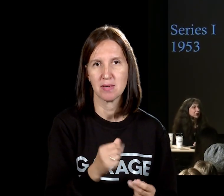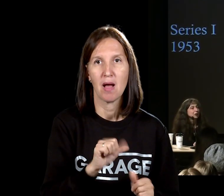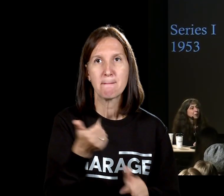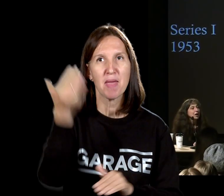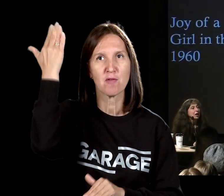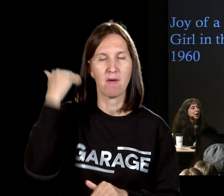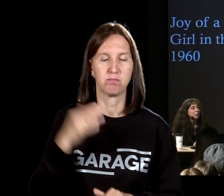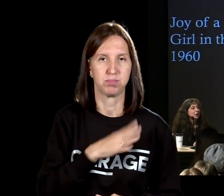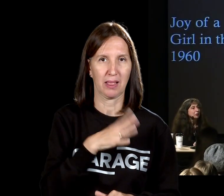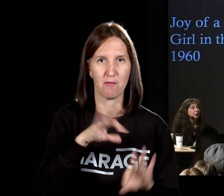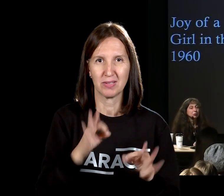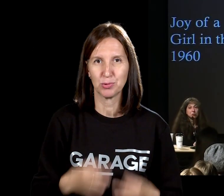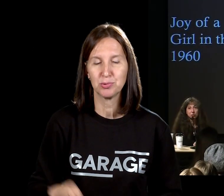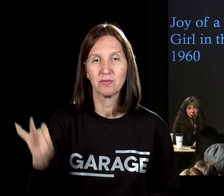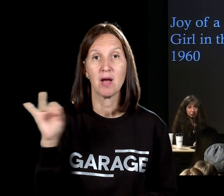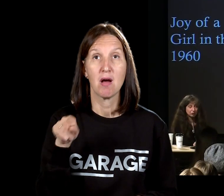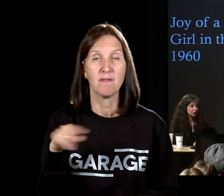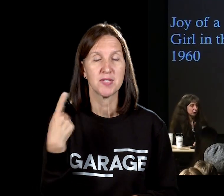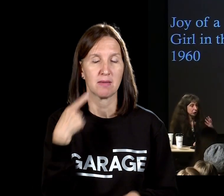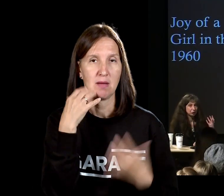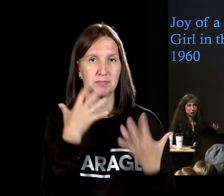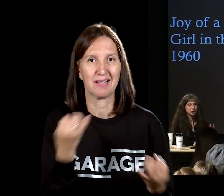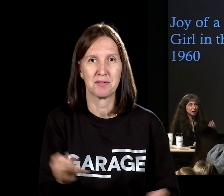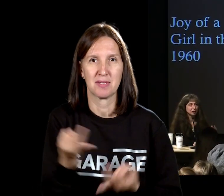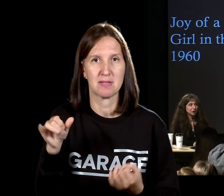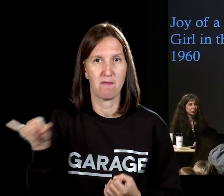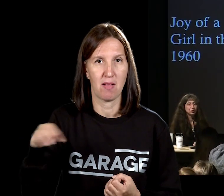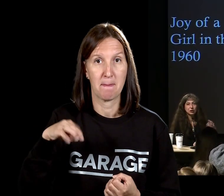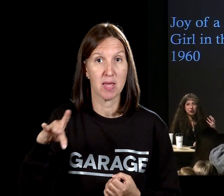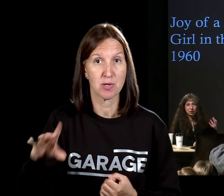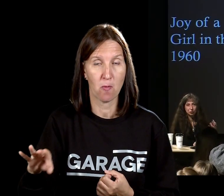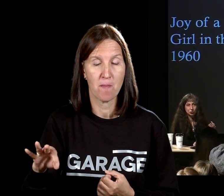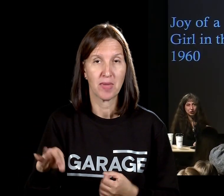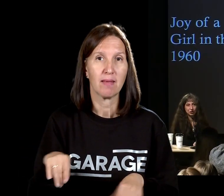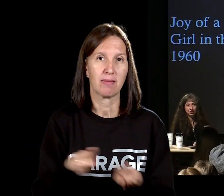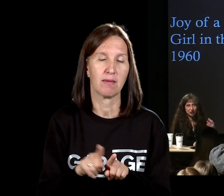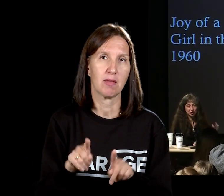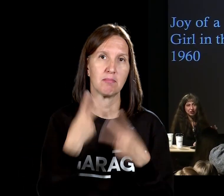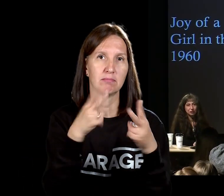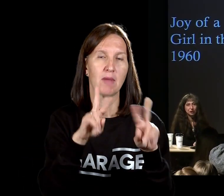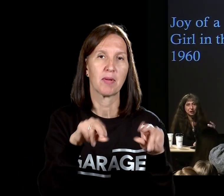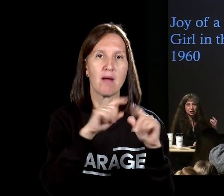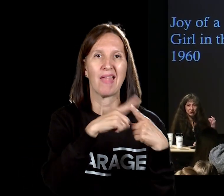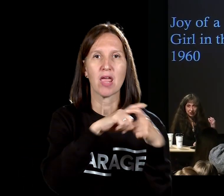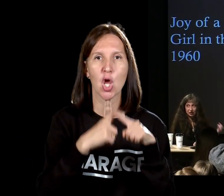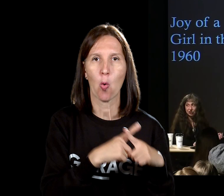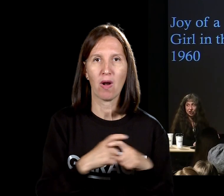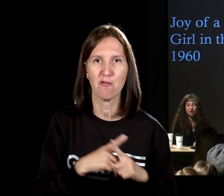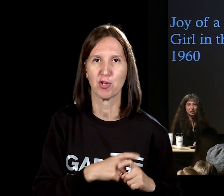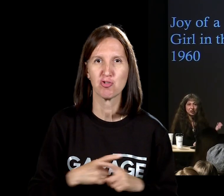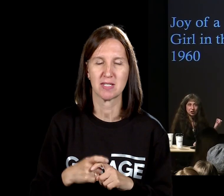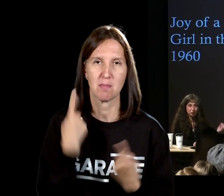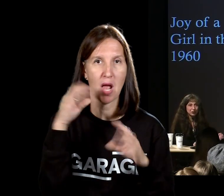иероглифическим композициям. А при этом, как бы, вот такие уже 60-х годов, где это явно уже некая иероглифика,